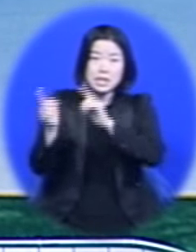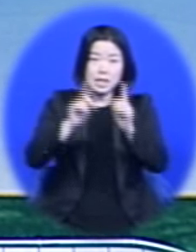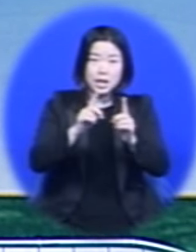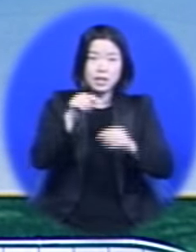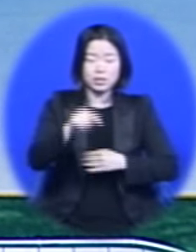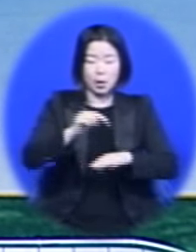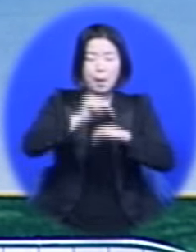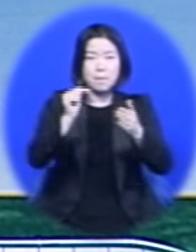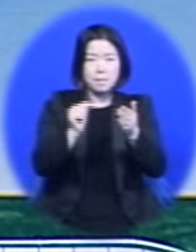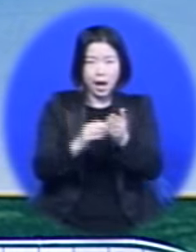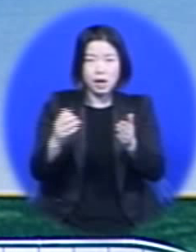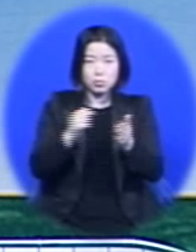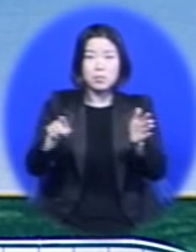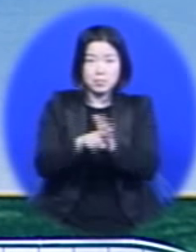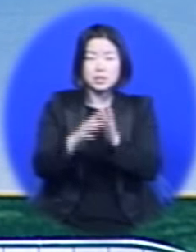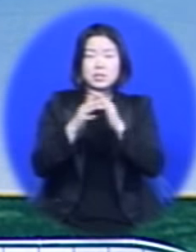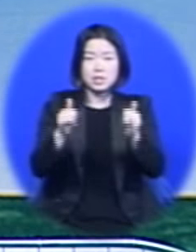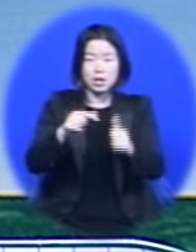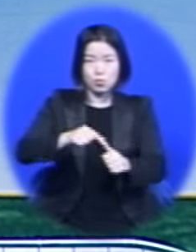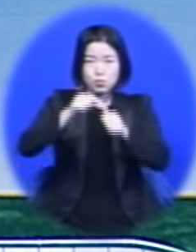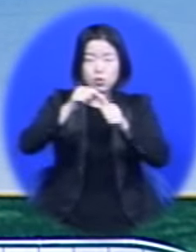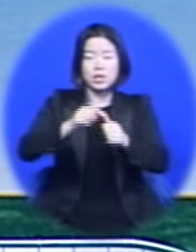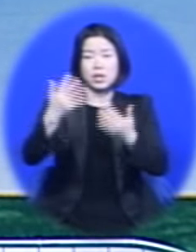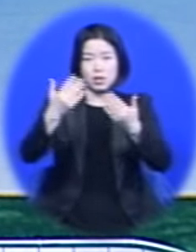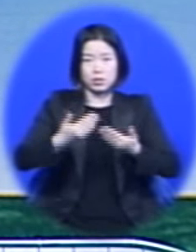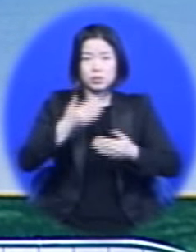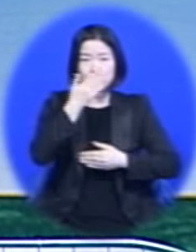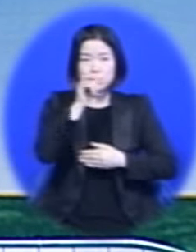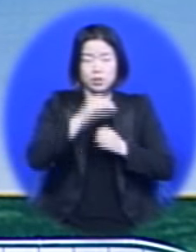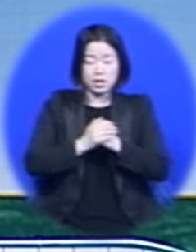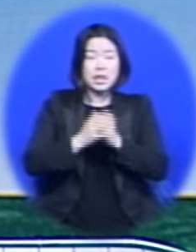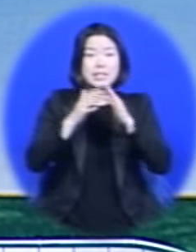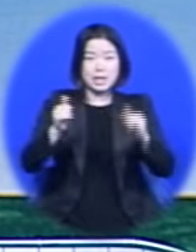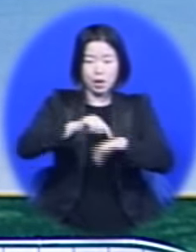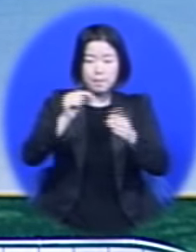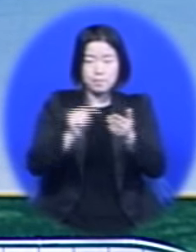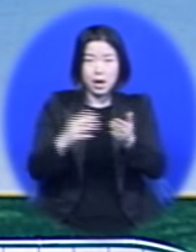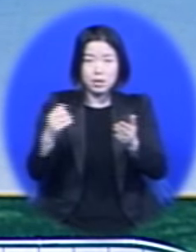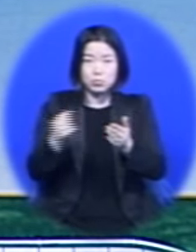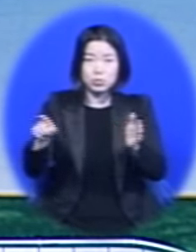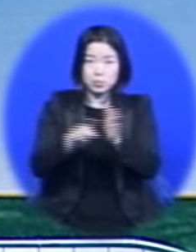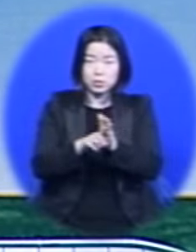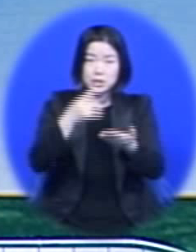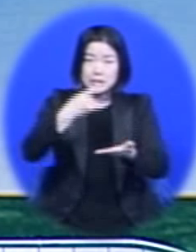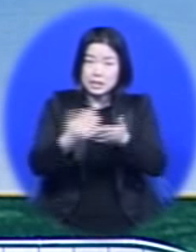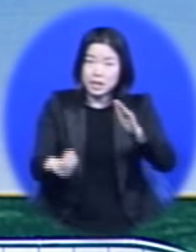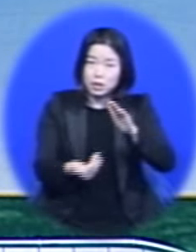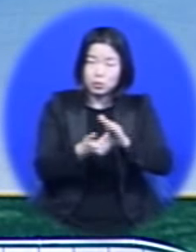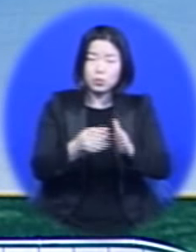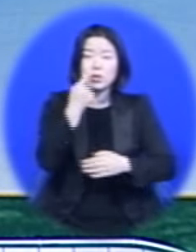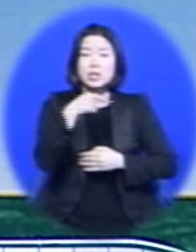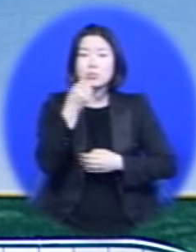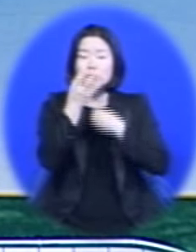것을 마음으로 믿는 사람은 구원을 얻을 것입니다. 사람은 마음으로 믿어서 의에 이르고 입으로